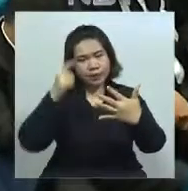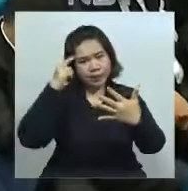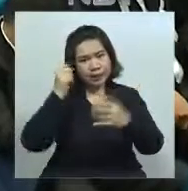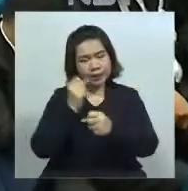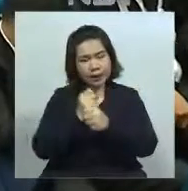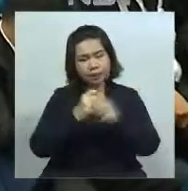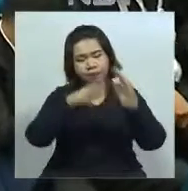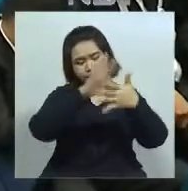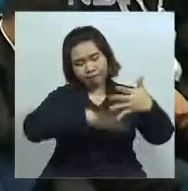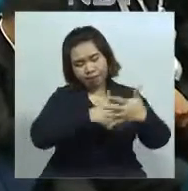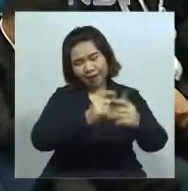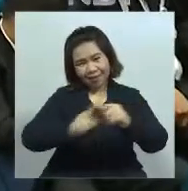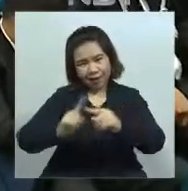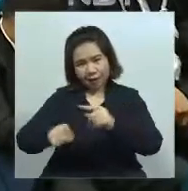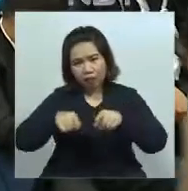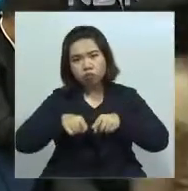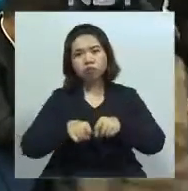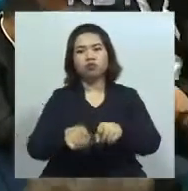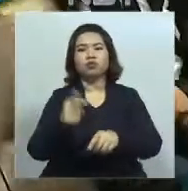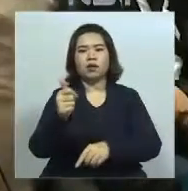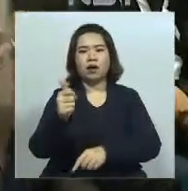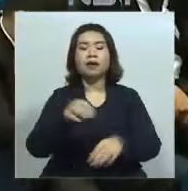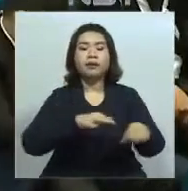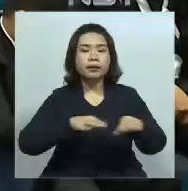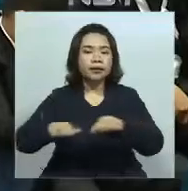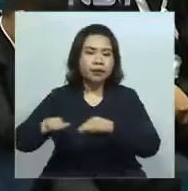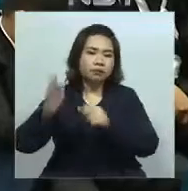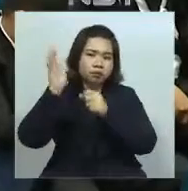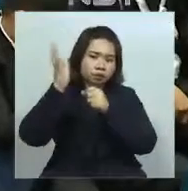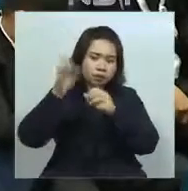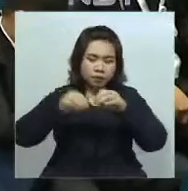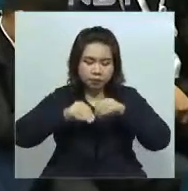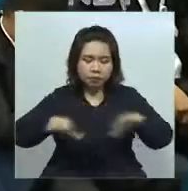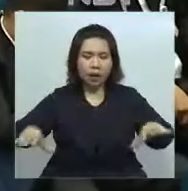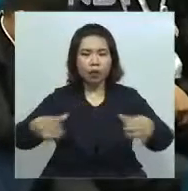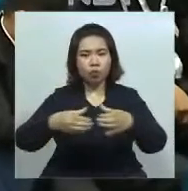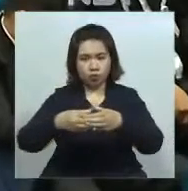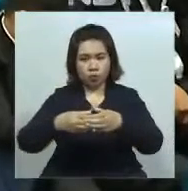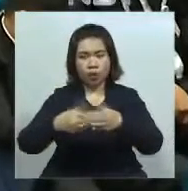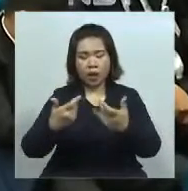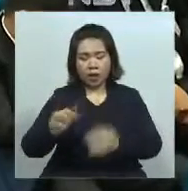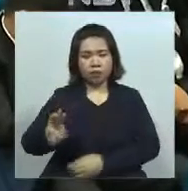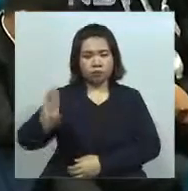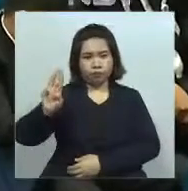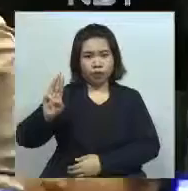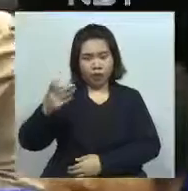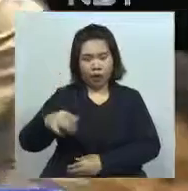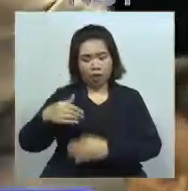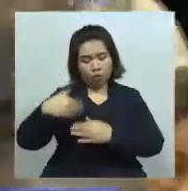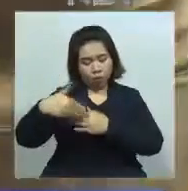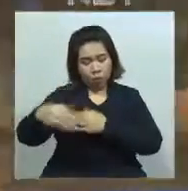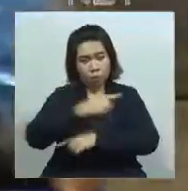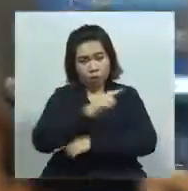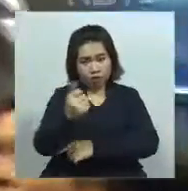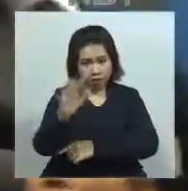ร่างนโยบายควบคู่กันไปเพื่อเตรียมที่จะแถลงนโยบายต่อรัฐสภาหลังจากเข้าถวายสัตย์ปฏิญาณ15วันขณ